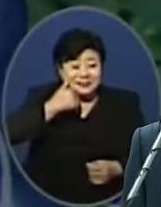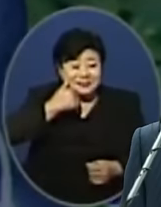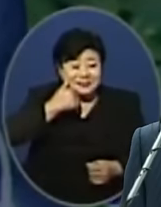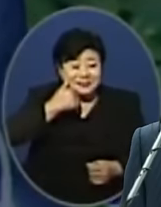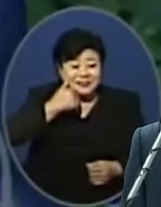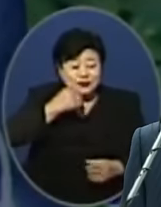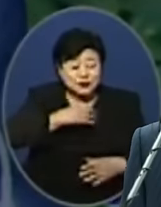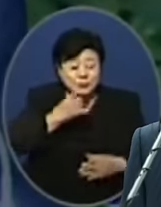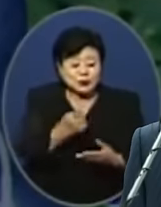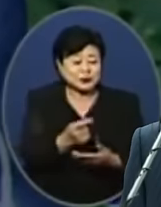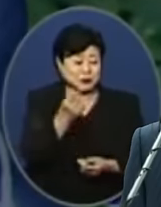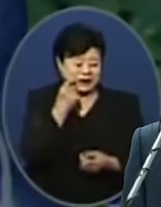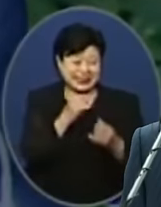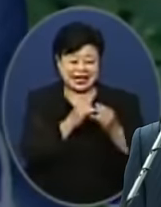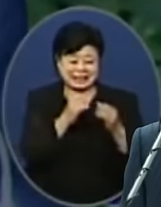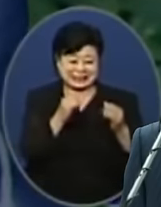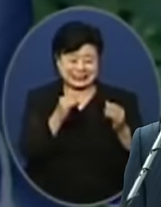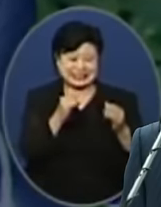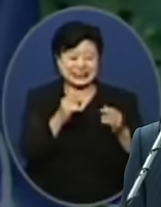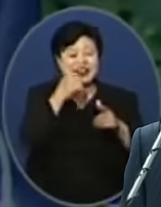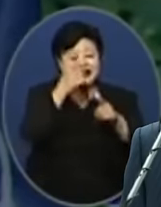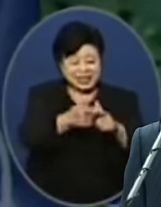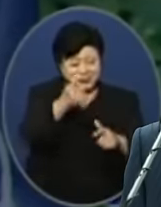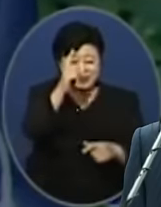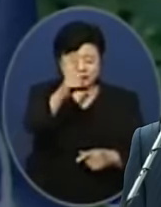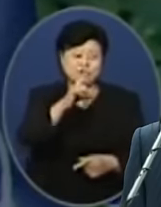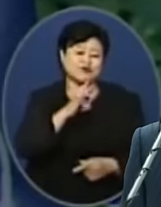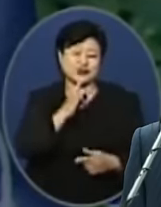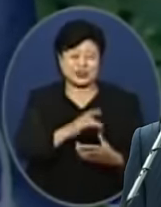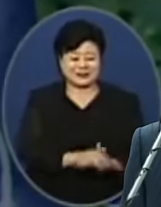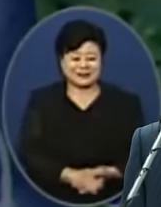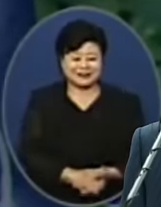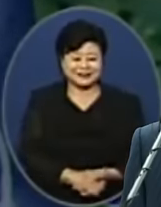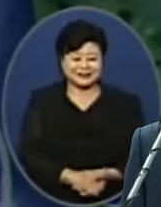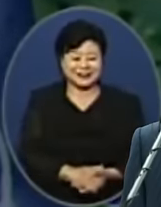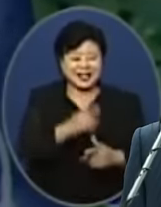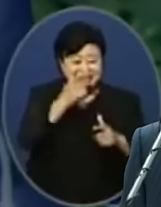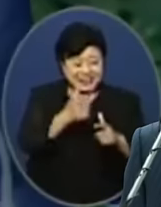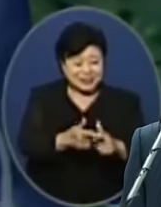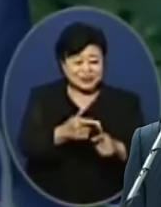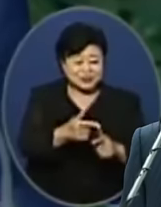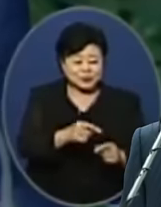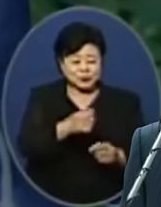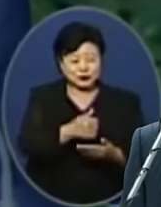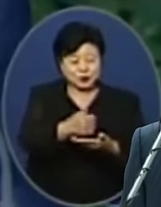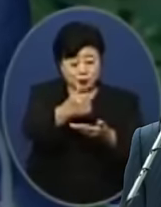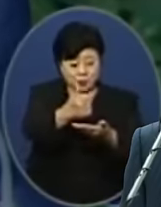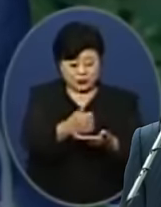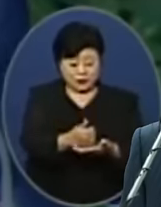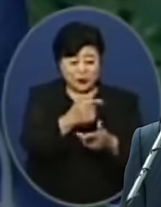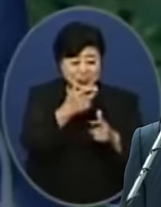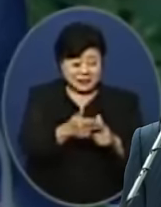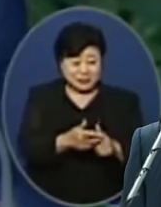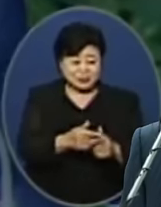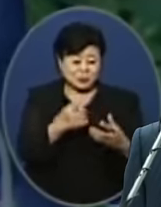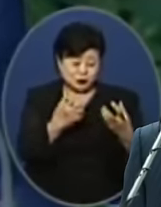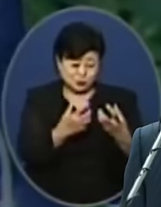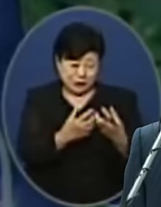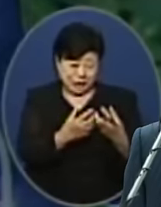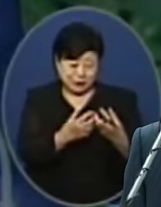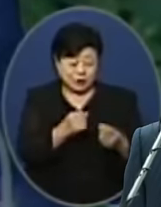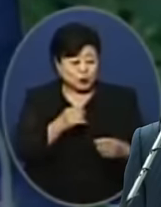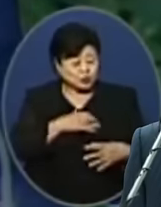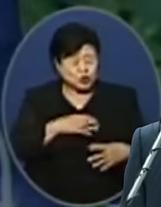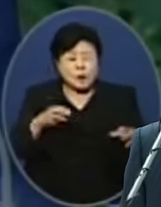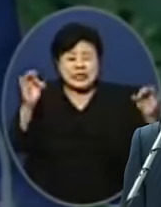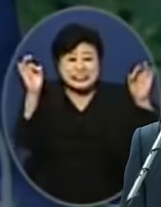곁에 못 오는 분이 예수님이신 것입니다. 예수님을 구주로 모시고 예수님으로 충만하면